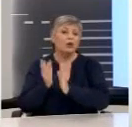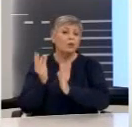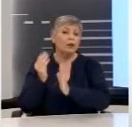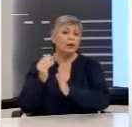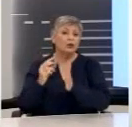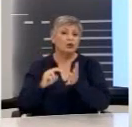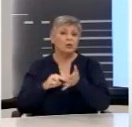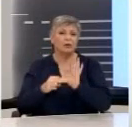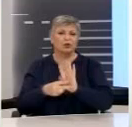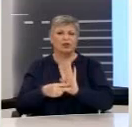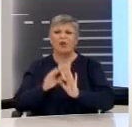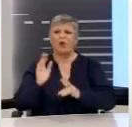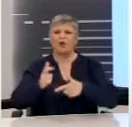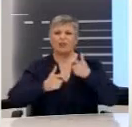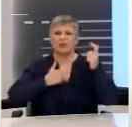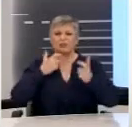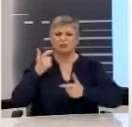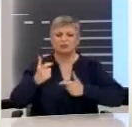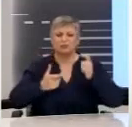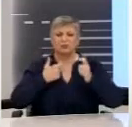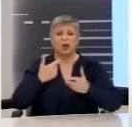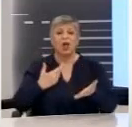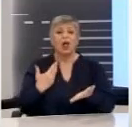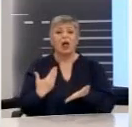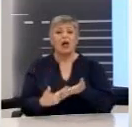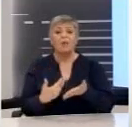στοιχεία, όχι κραυγές. Μόνο στοιχεία.